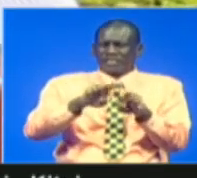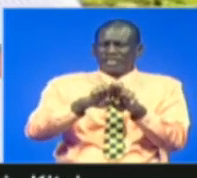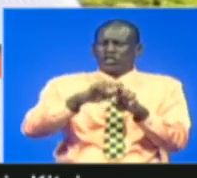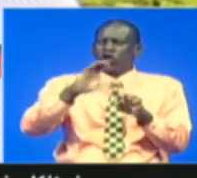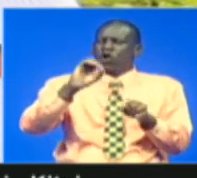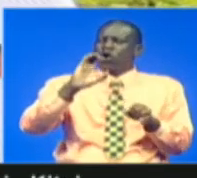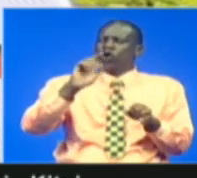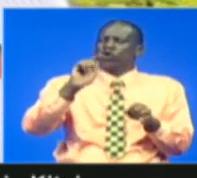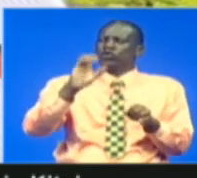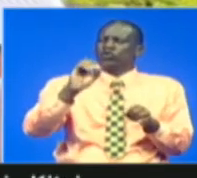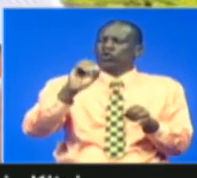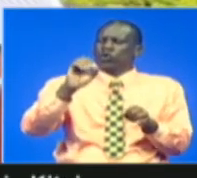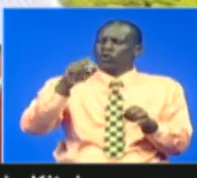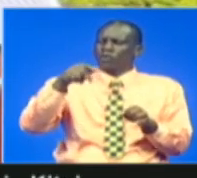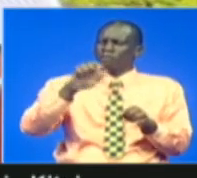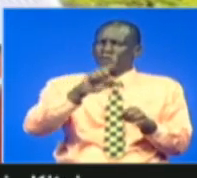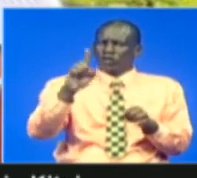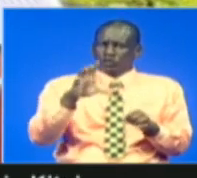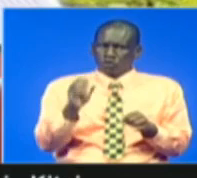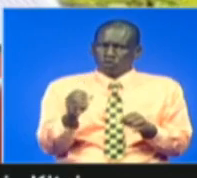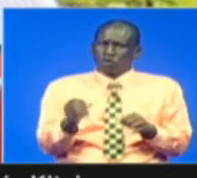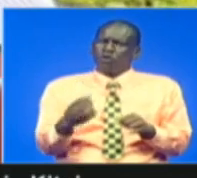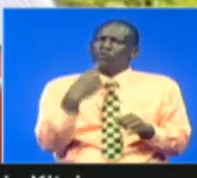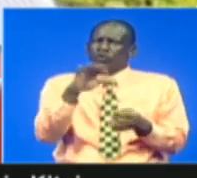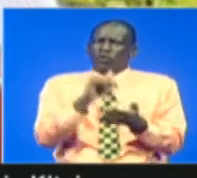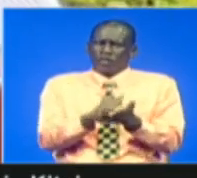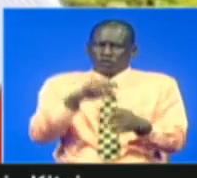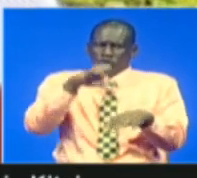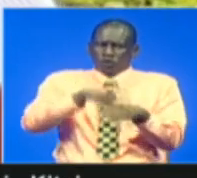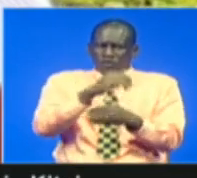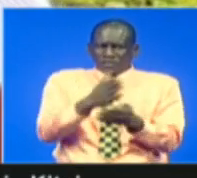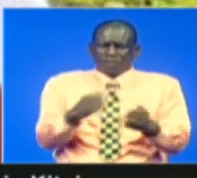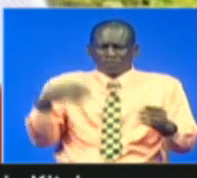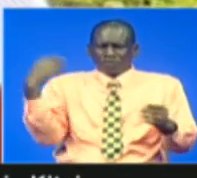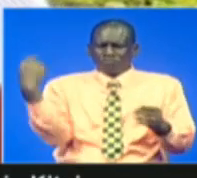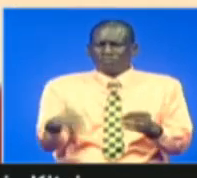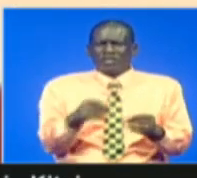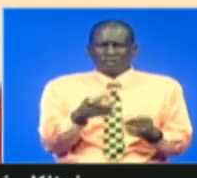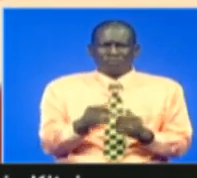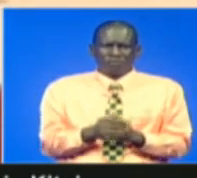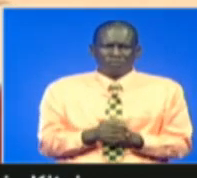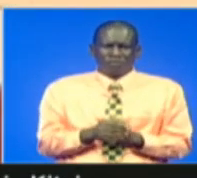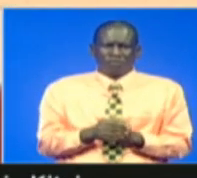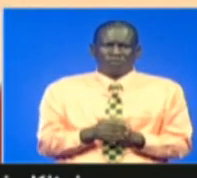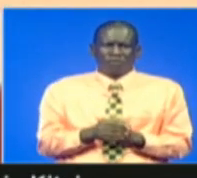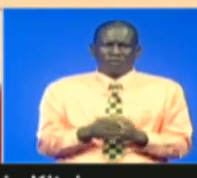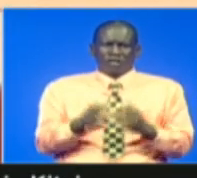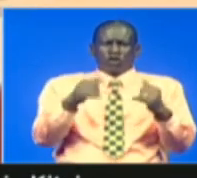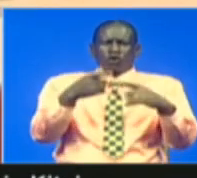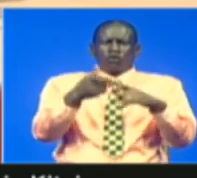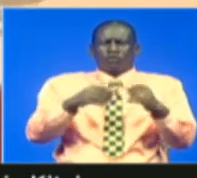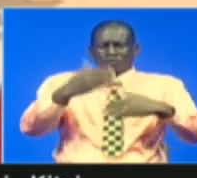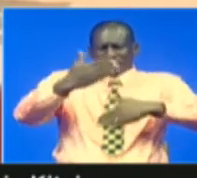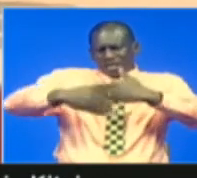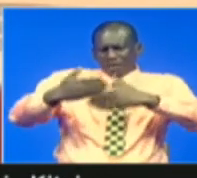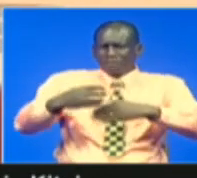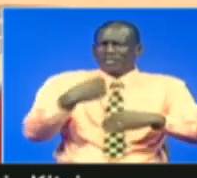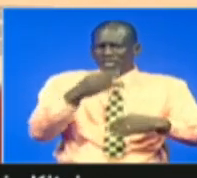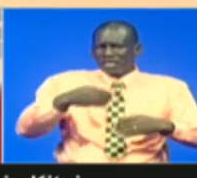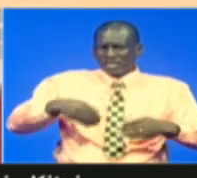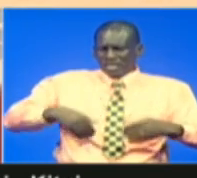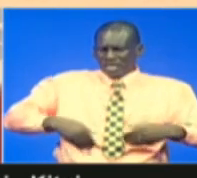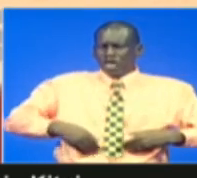that he took a blunt object which he hitted it. And then this man got disoriented. Lakini kulingana na majirani, kijana